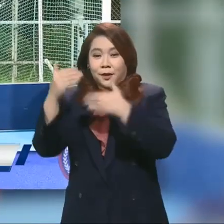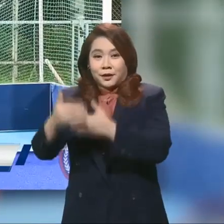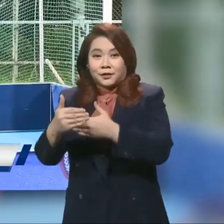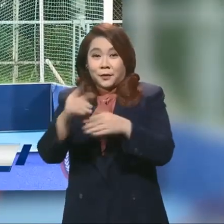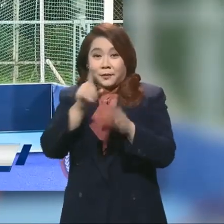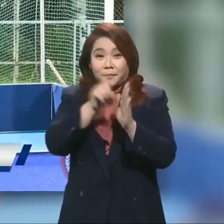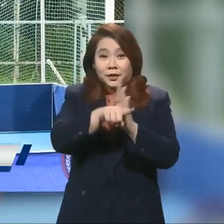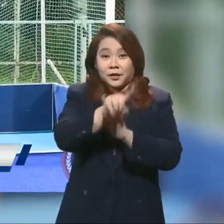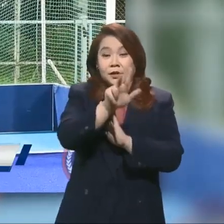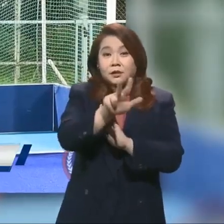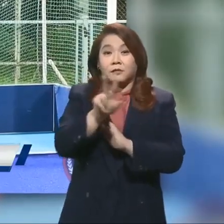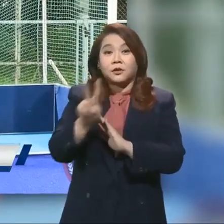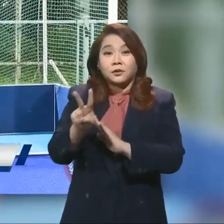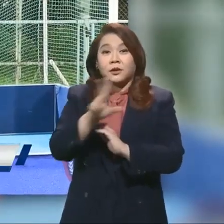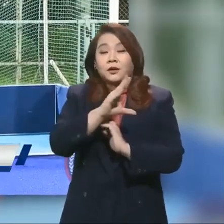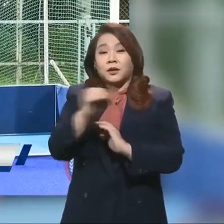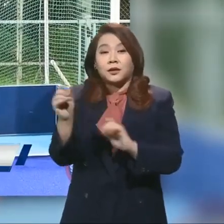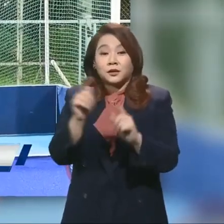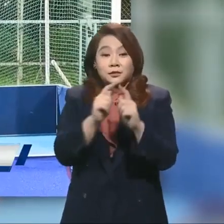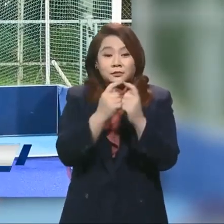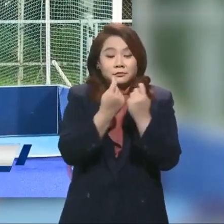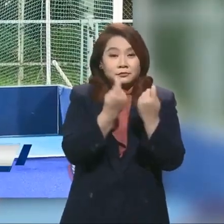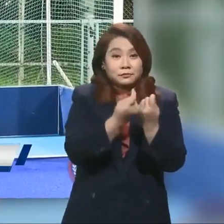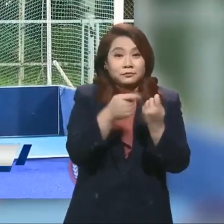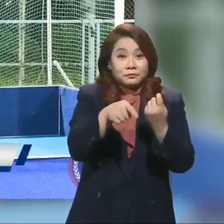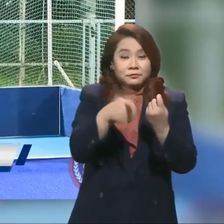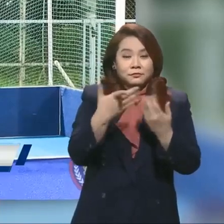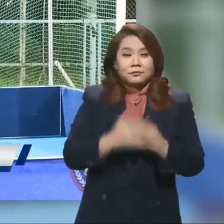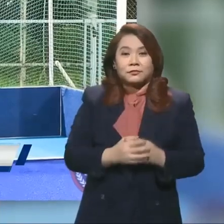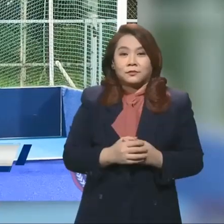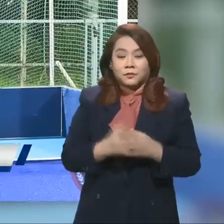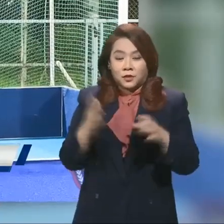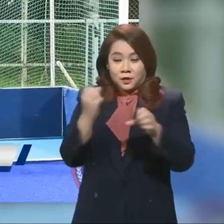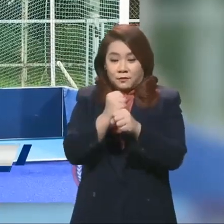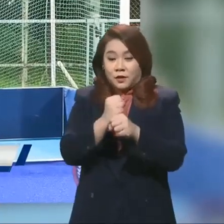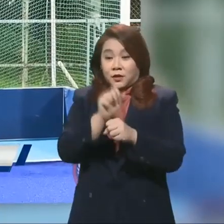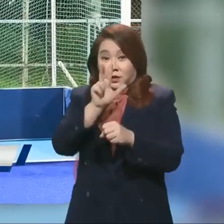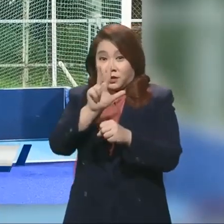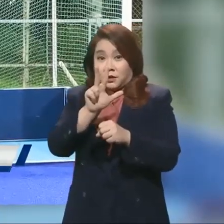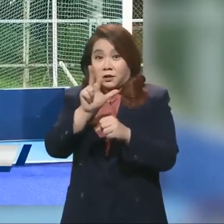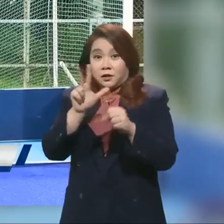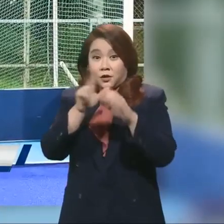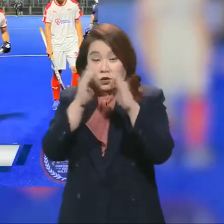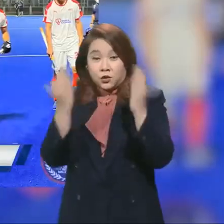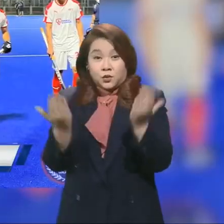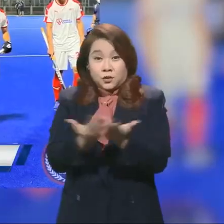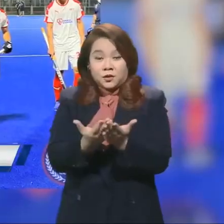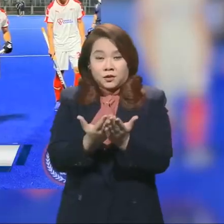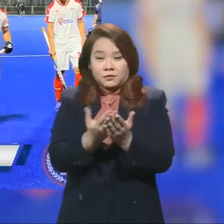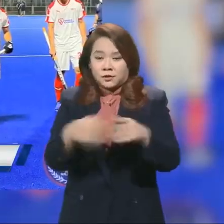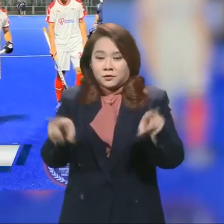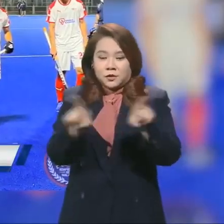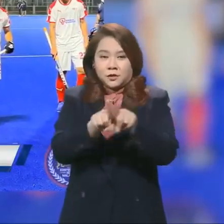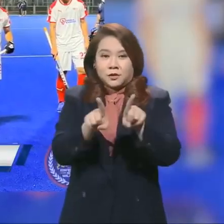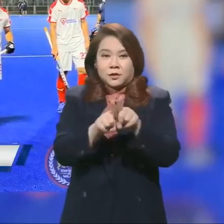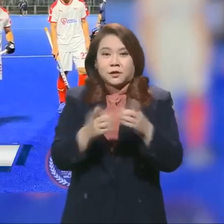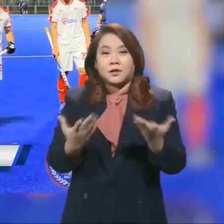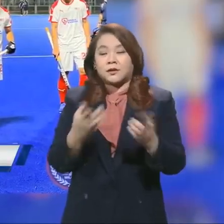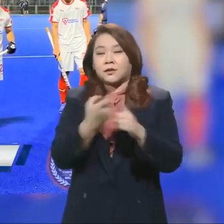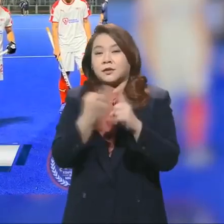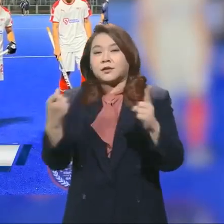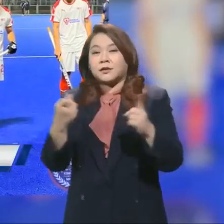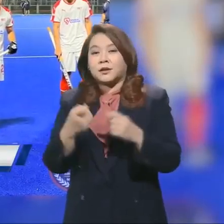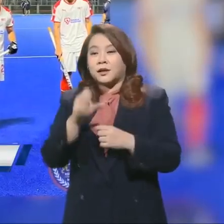minit ke-32. Skuad kendalian Sardar Singh yang menduduki ranking ketiga dunia menyamakan kedudukan melalui gol padang SB